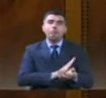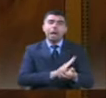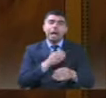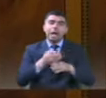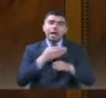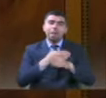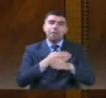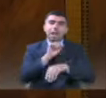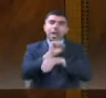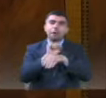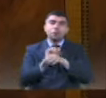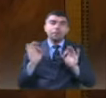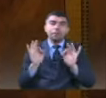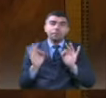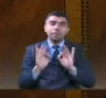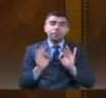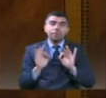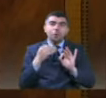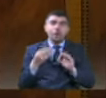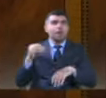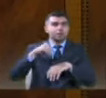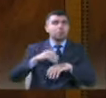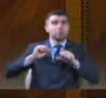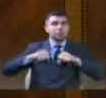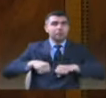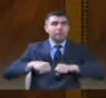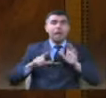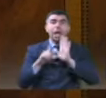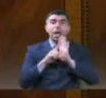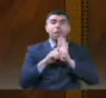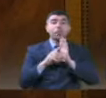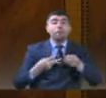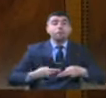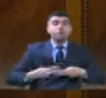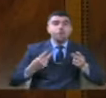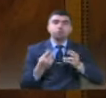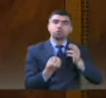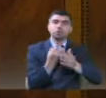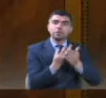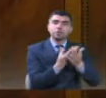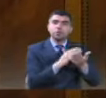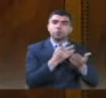التي يستفيد منها الأبناء النشطون، والتعجيل باستصدار قانون تنظيمي